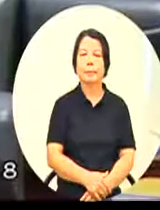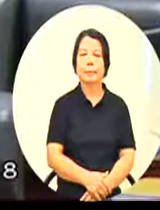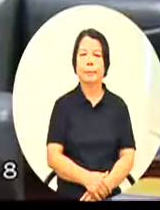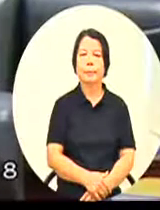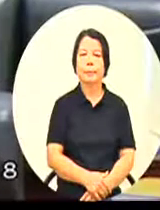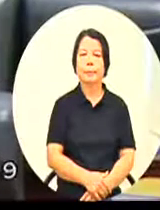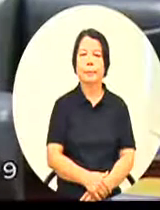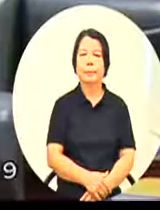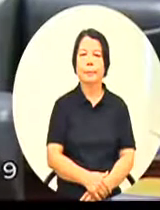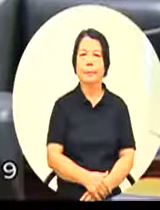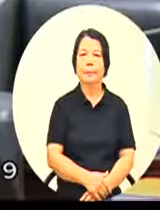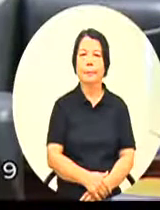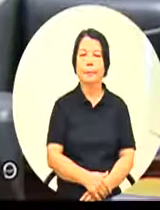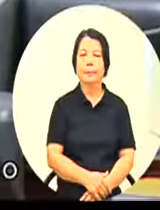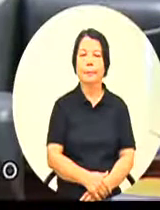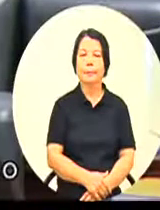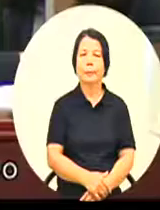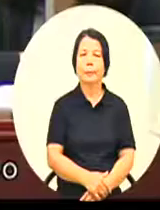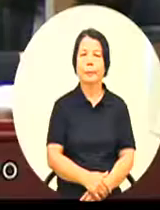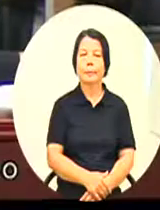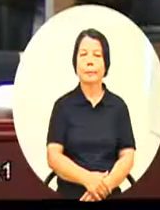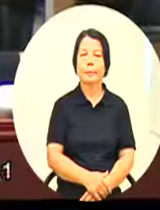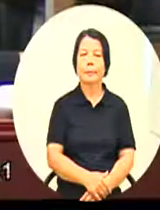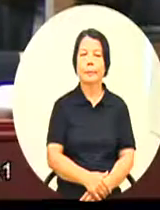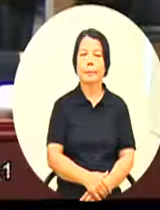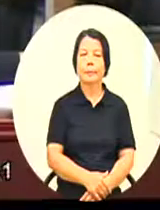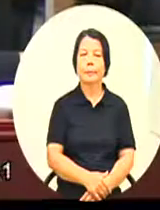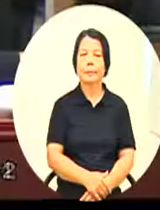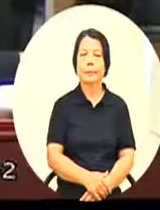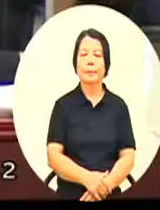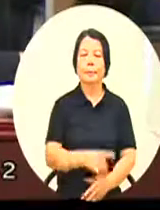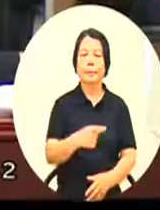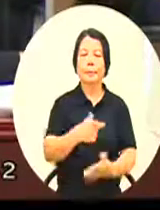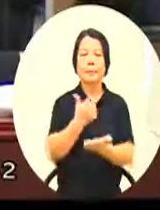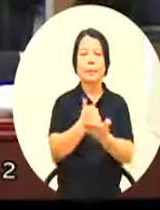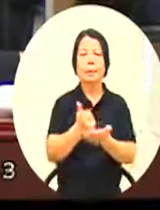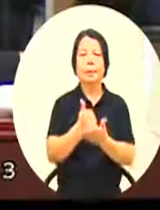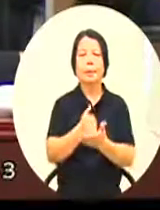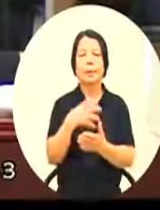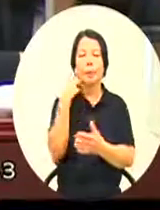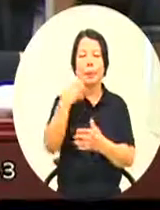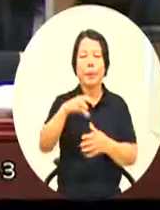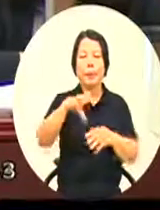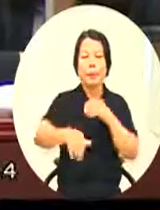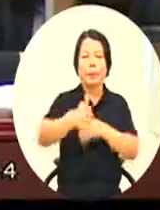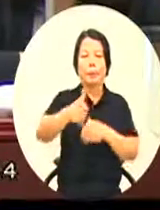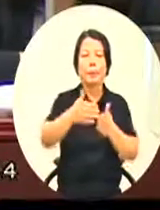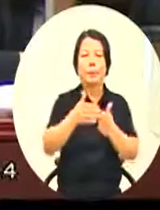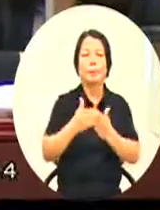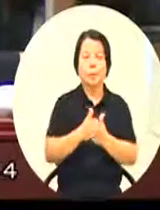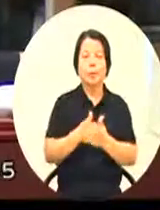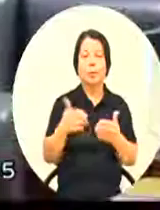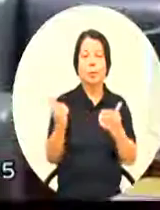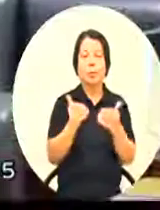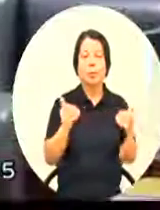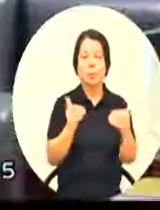是，好。谢谢。那我们接下来我请潘馆长针对刚刚陈议员所咨询的部分回